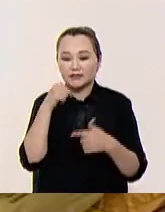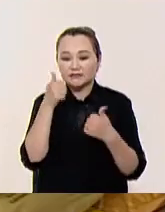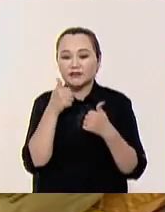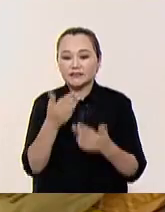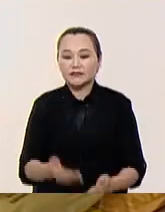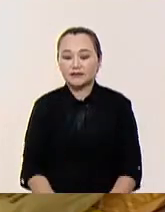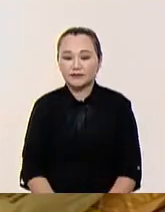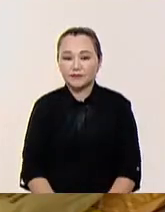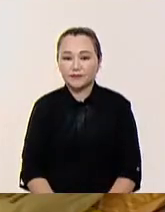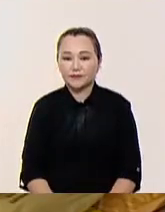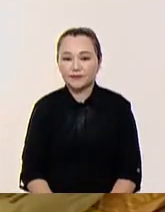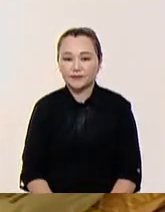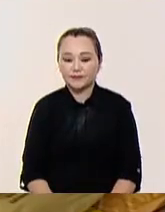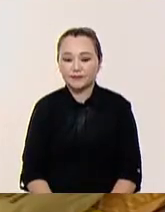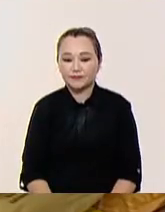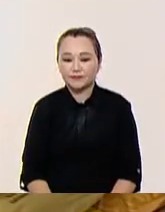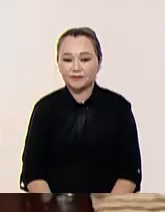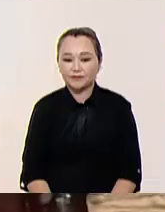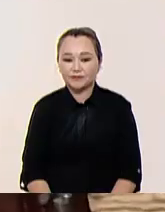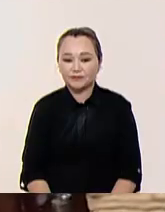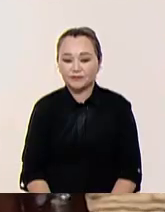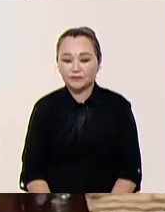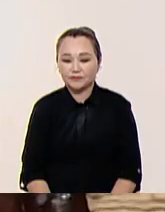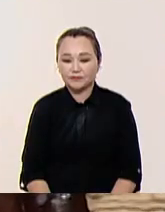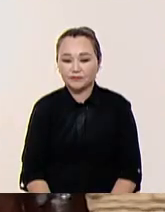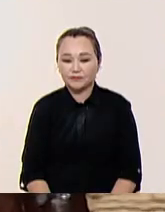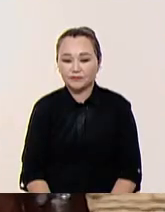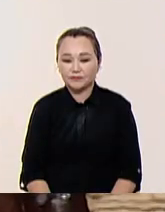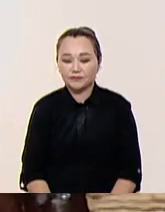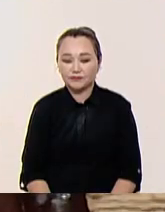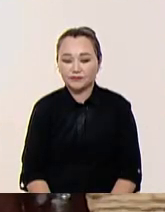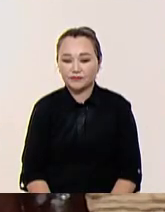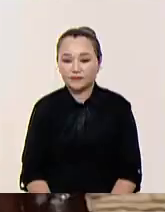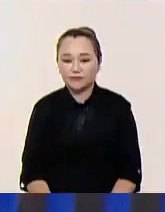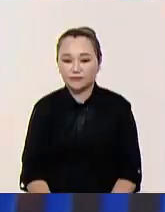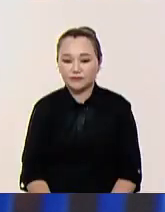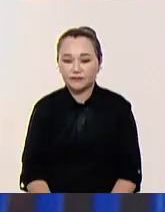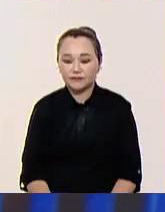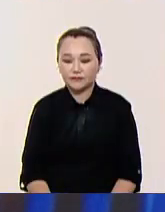белгісіз. Диана Сапарқызы, Мақсат Жақсыбайұлы, Информбюро.